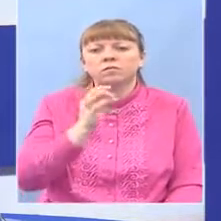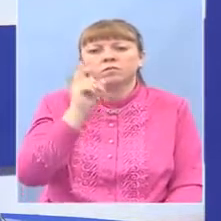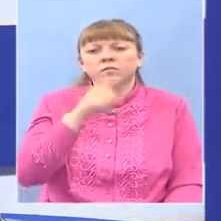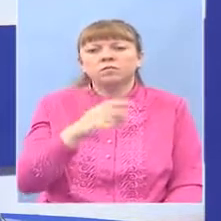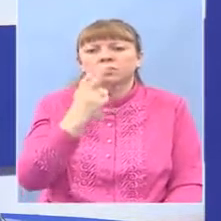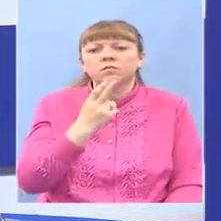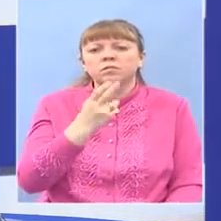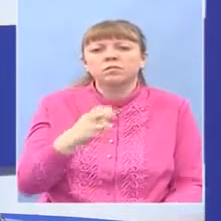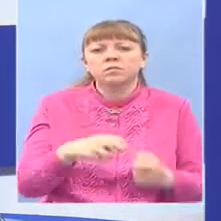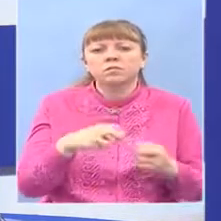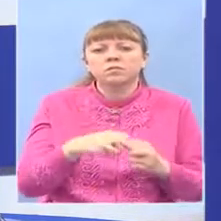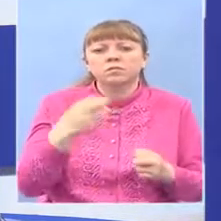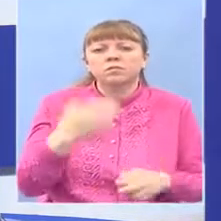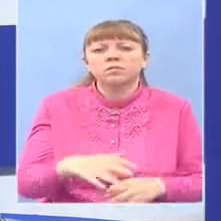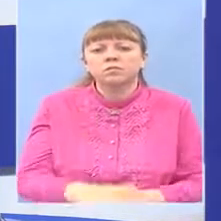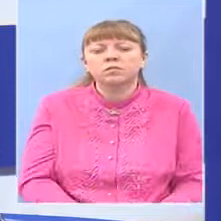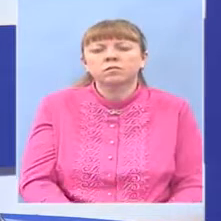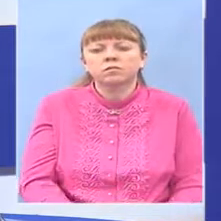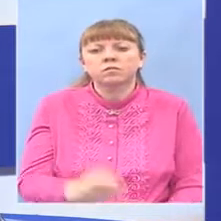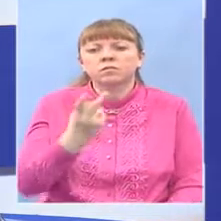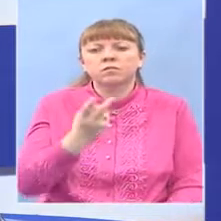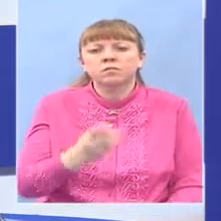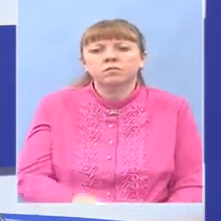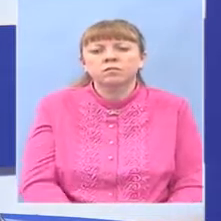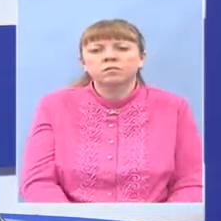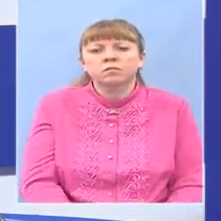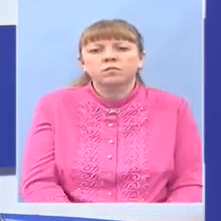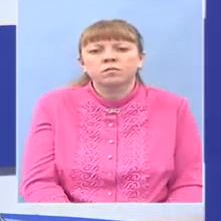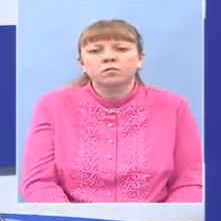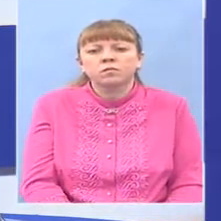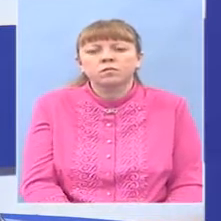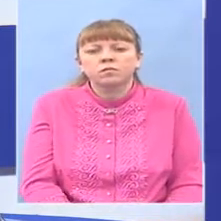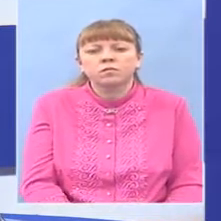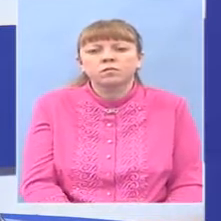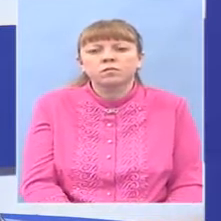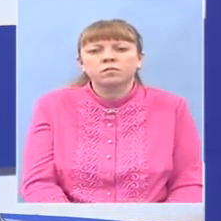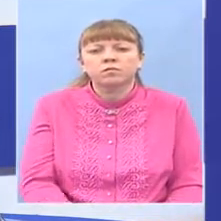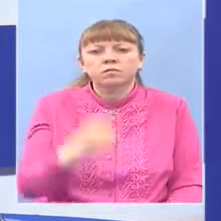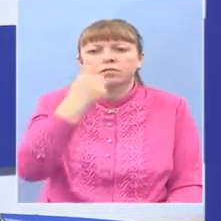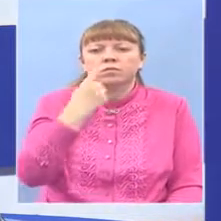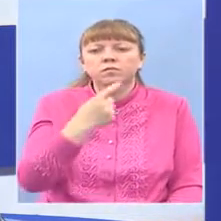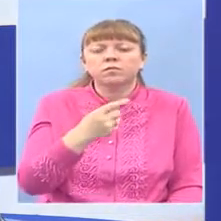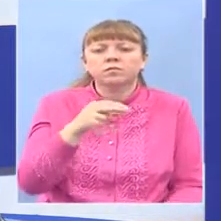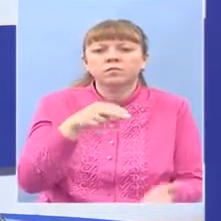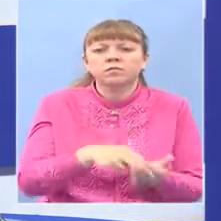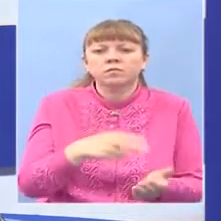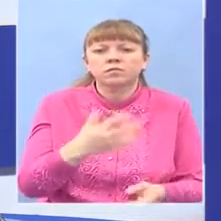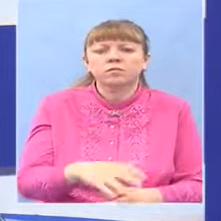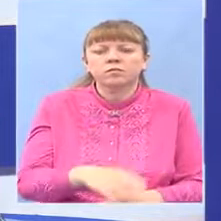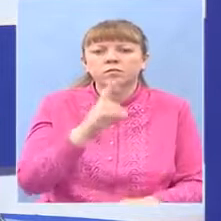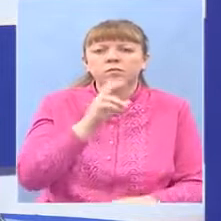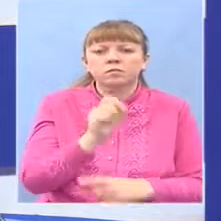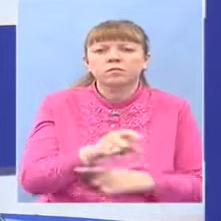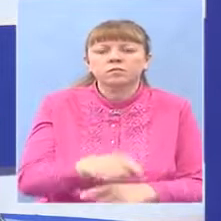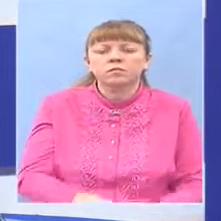значимой социальной проблемы. Все-таки здесь необходимо рассчитывать на все-таки организацию предоставления